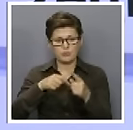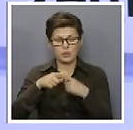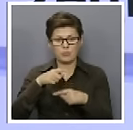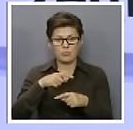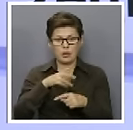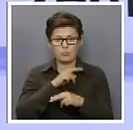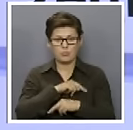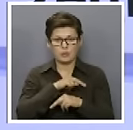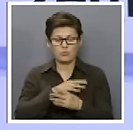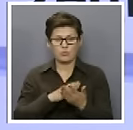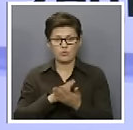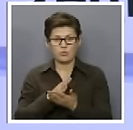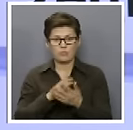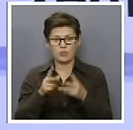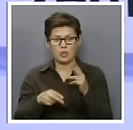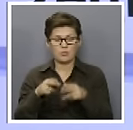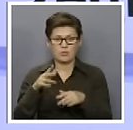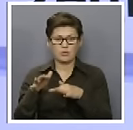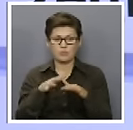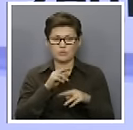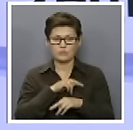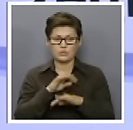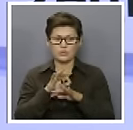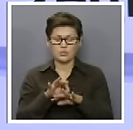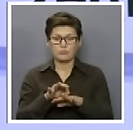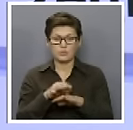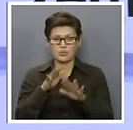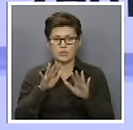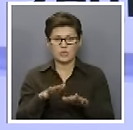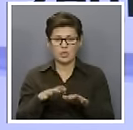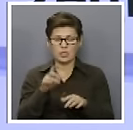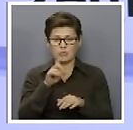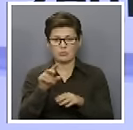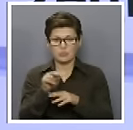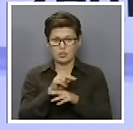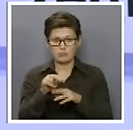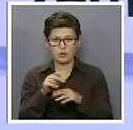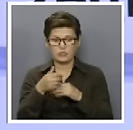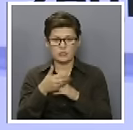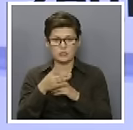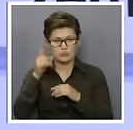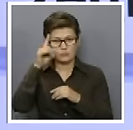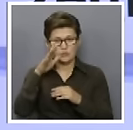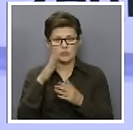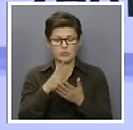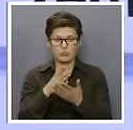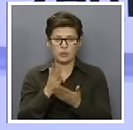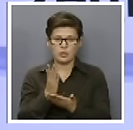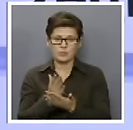осы еңбегін сіңіріп, операциясын жасап, жұмысын істеп, жергілікті кісілер емдеп және сыртқа танылып та үлгерген кісілер